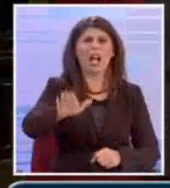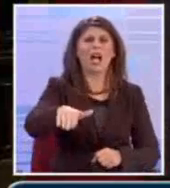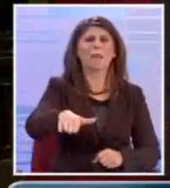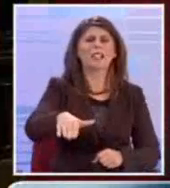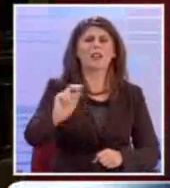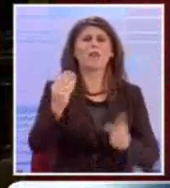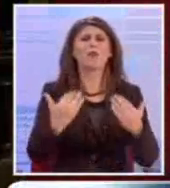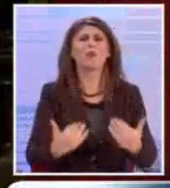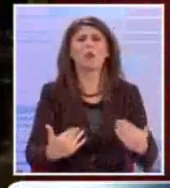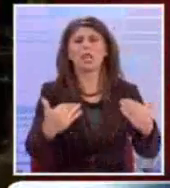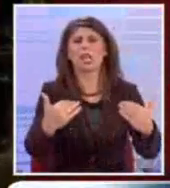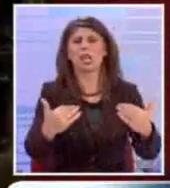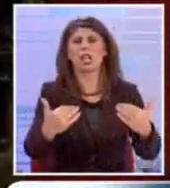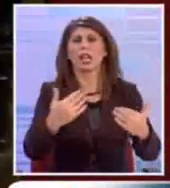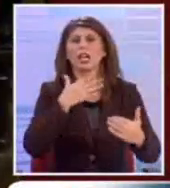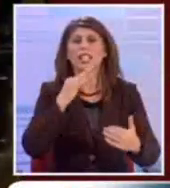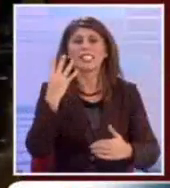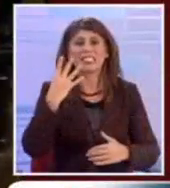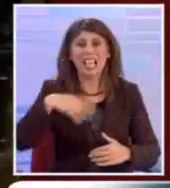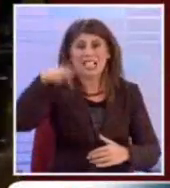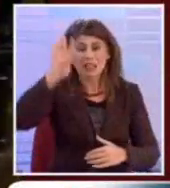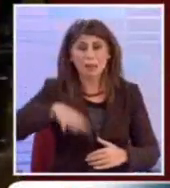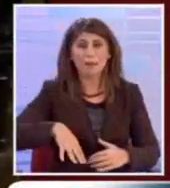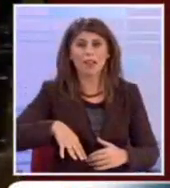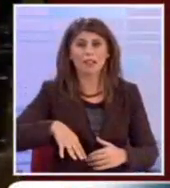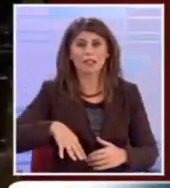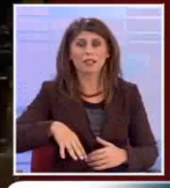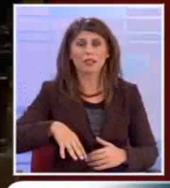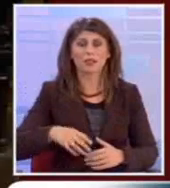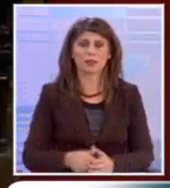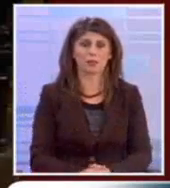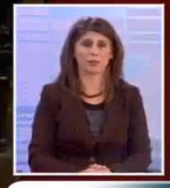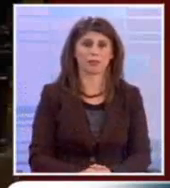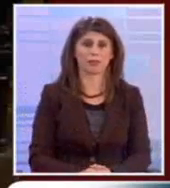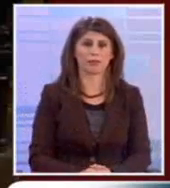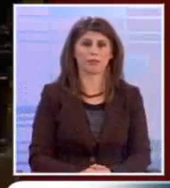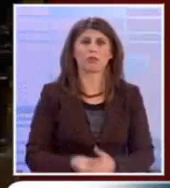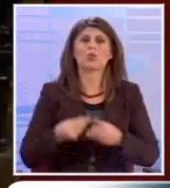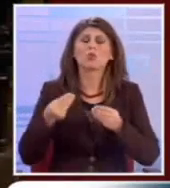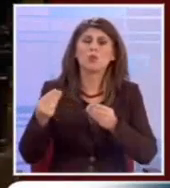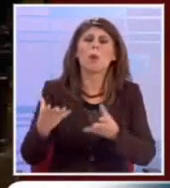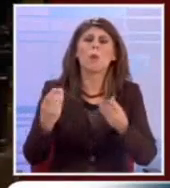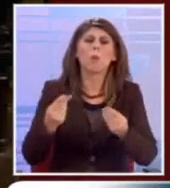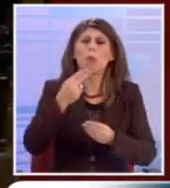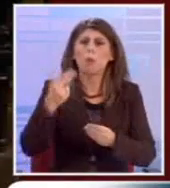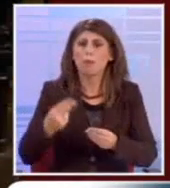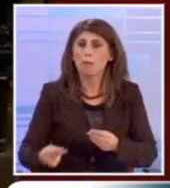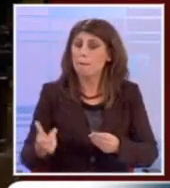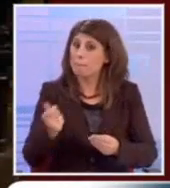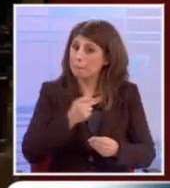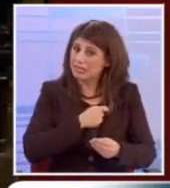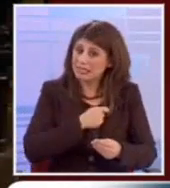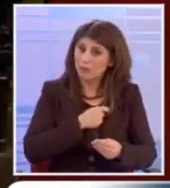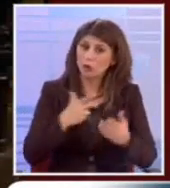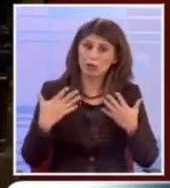της Βουλής, γιατί για 4 μέρες σου βάλανε πολλά ζητήματα. Πιστεύετε ότι